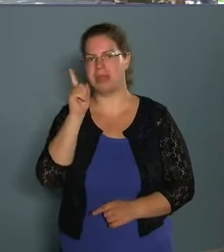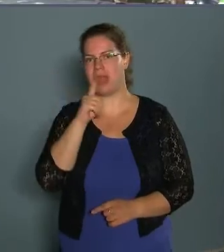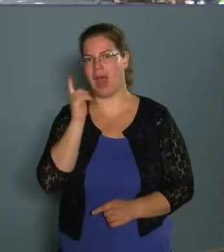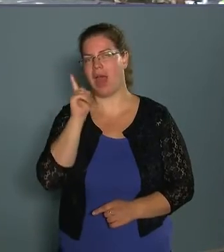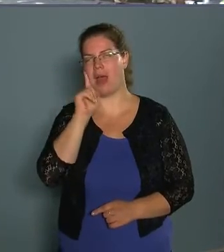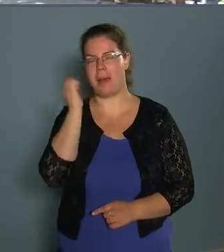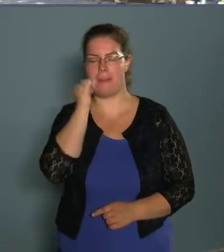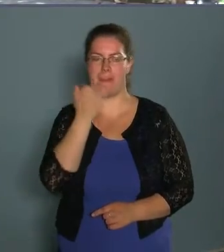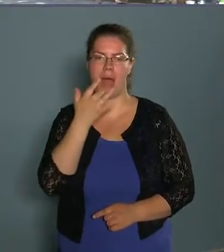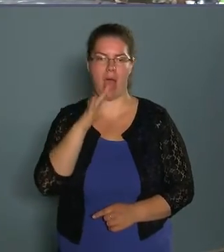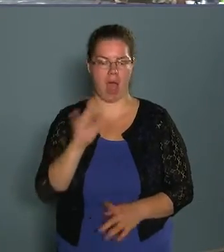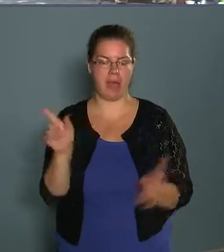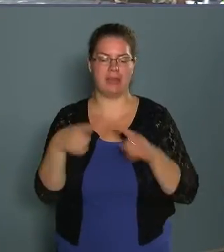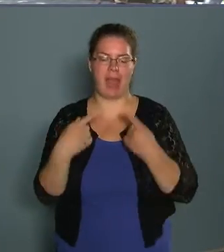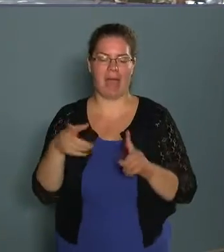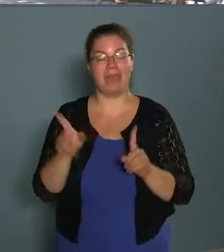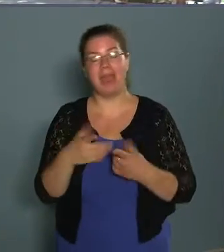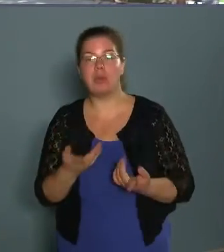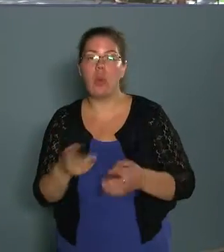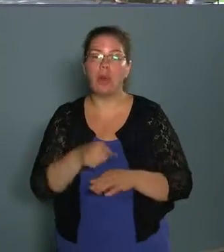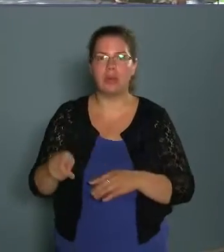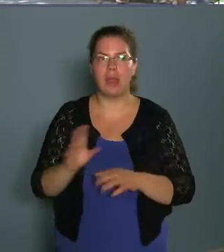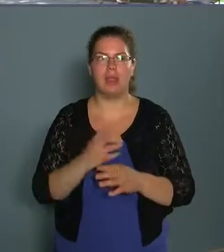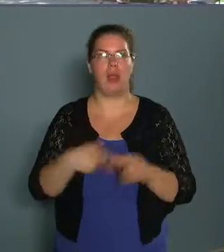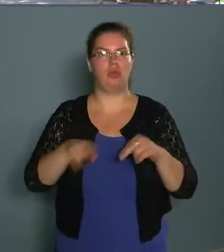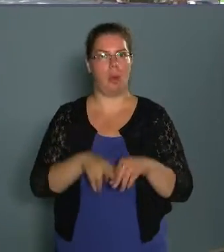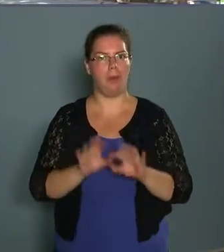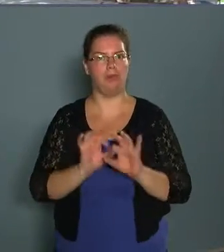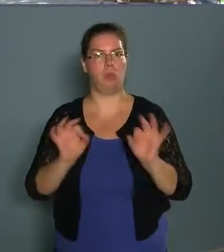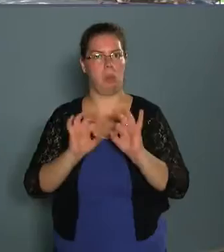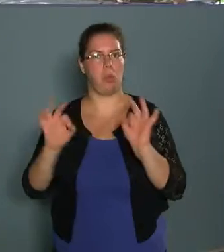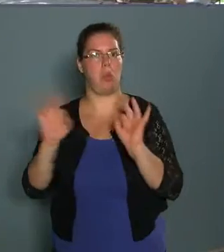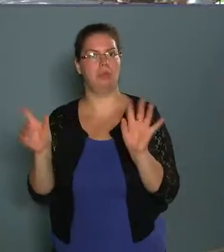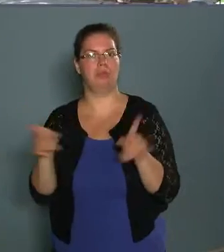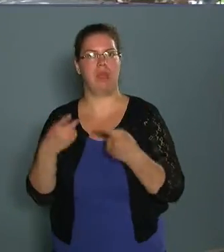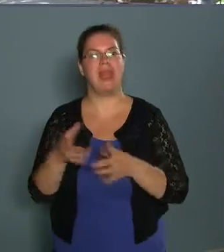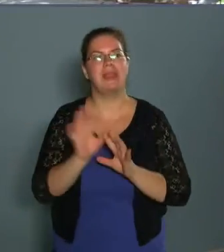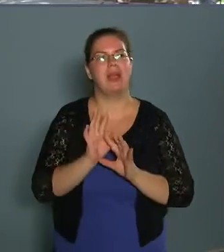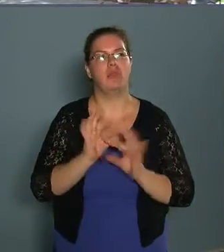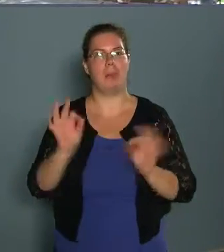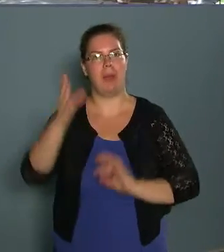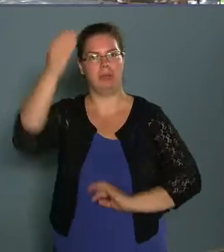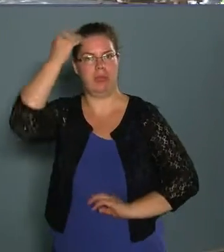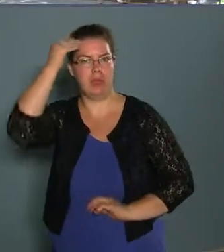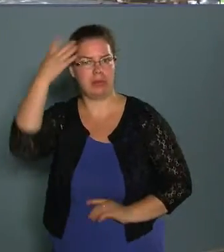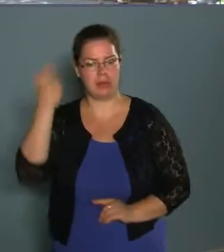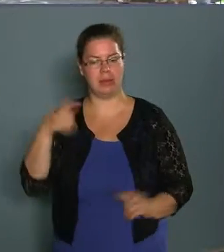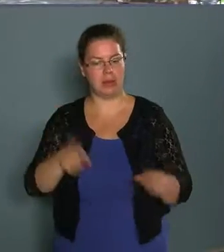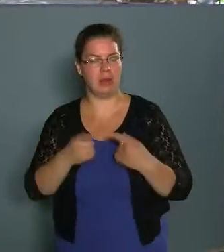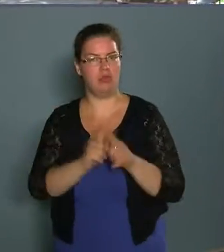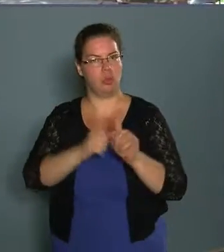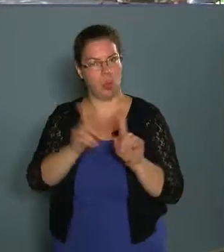muzsikusok között egyre több van a jobbnál jobb muzsikus. Egyre jobban játszák, egyre értőbben játszák ezt a zenét. Úgyhogy én azt gondolom,